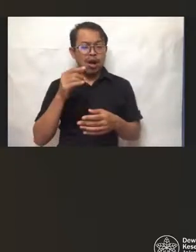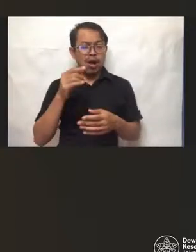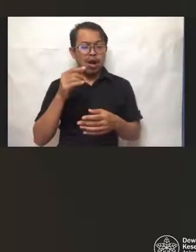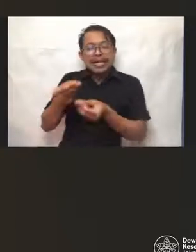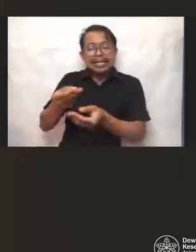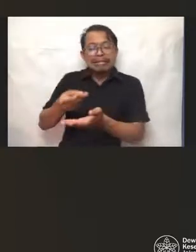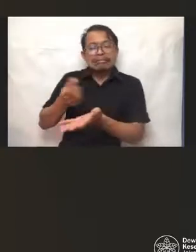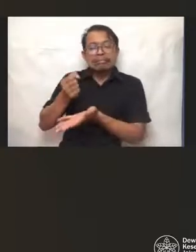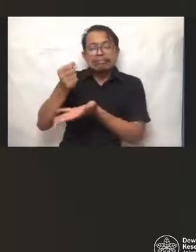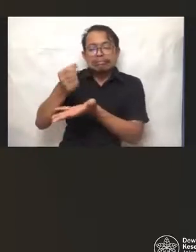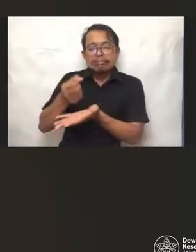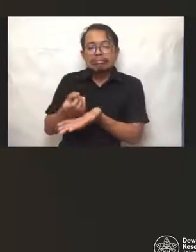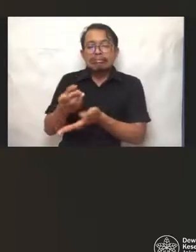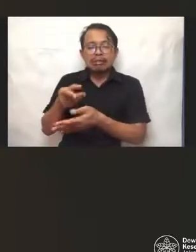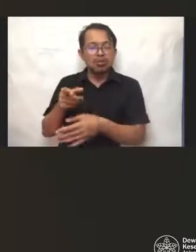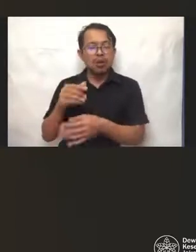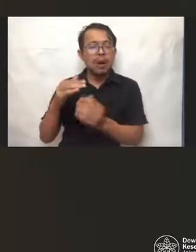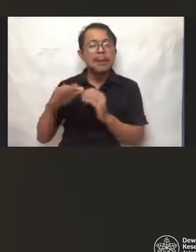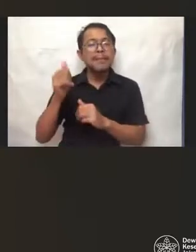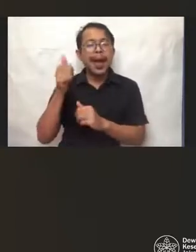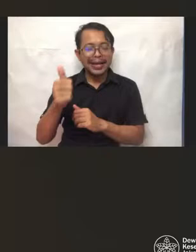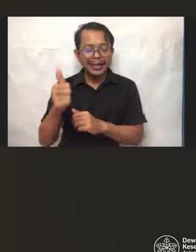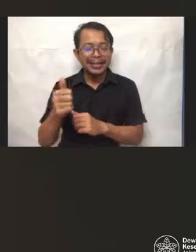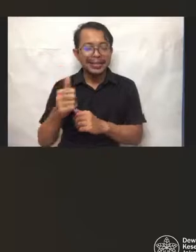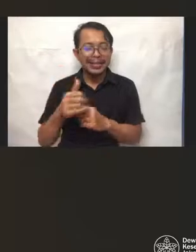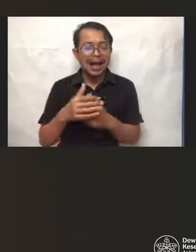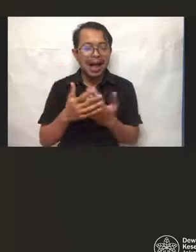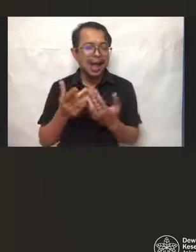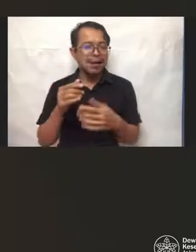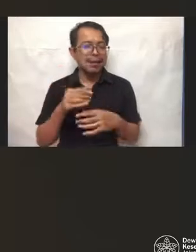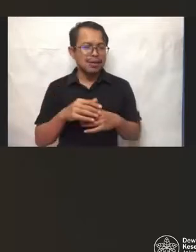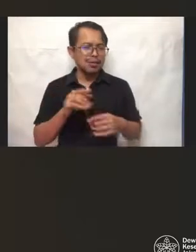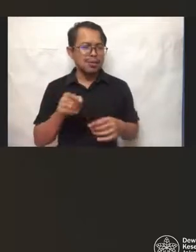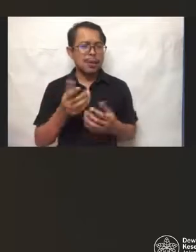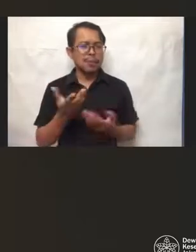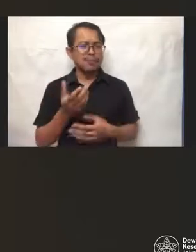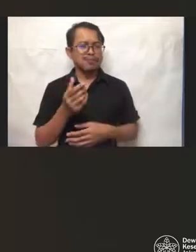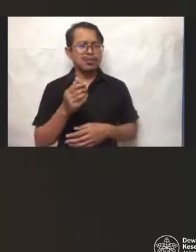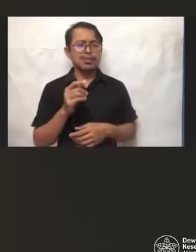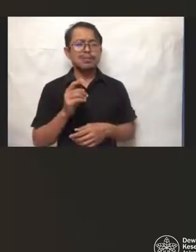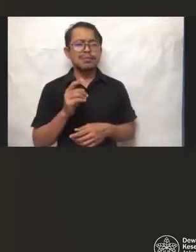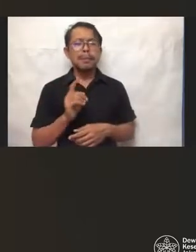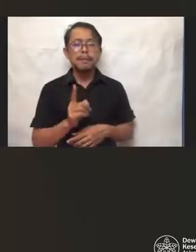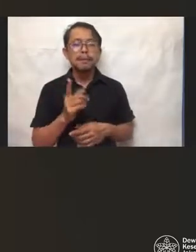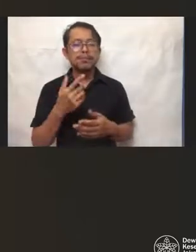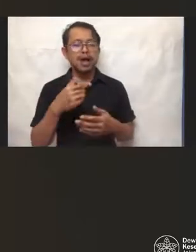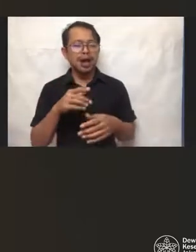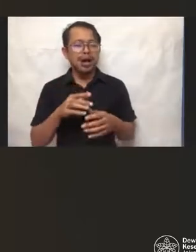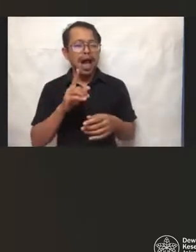kita memotivasi masyarakat kita untuk menjadi kelompok yang selalu memiliki